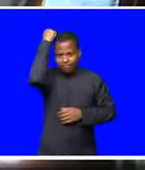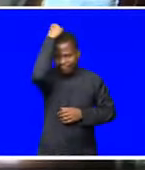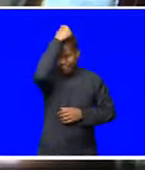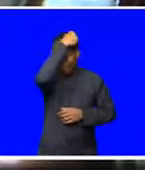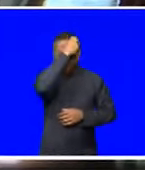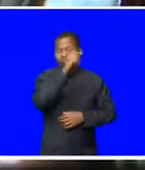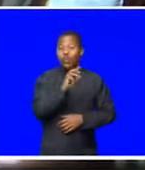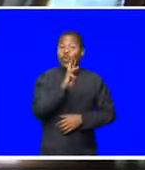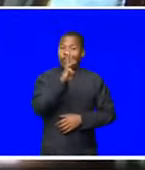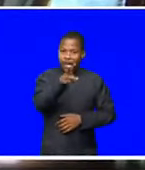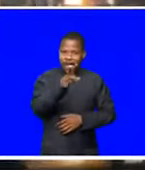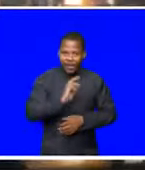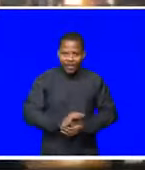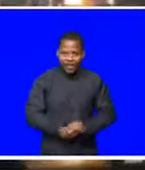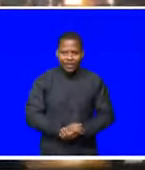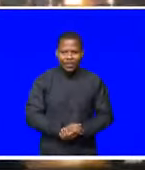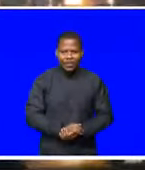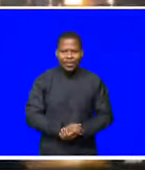emsakatweni Eswatini TV.